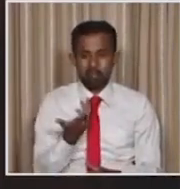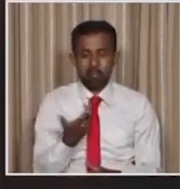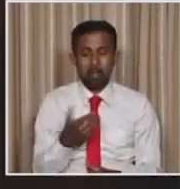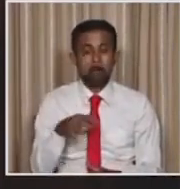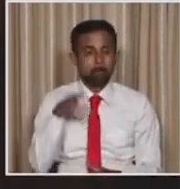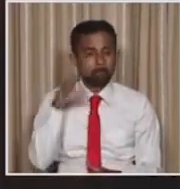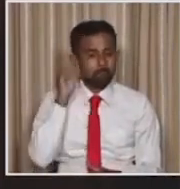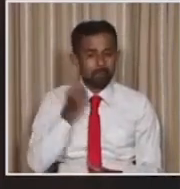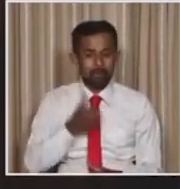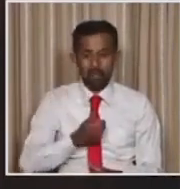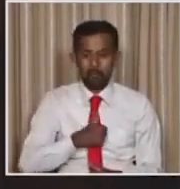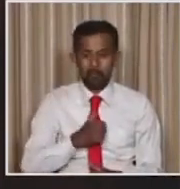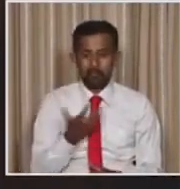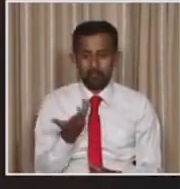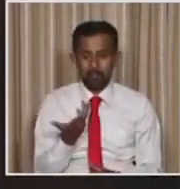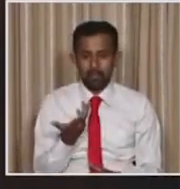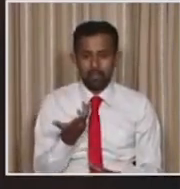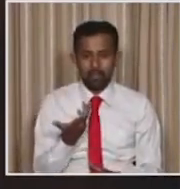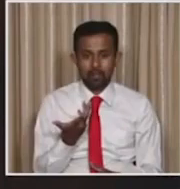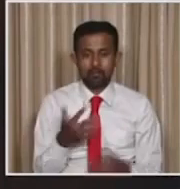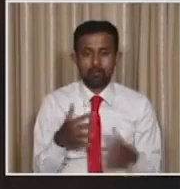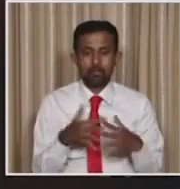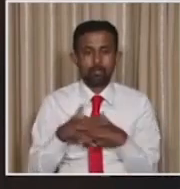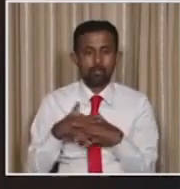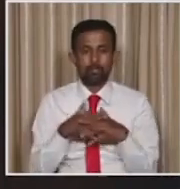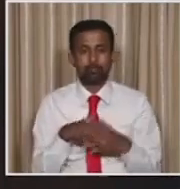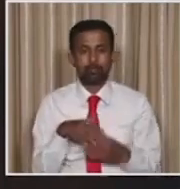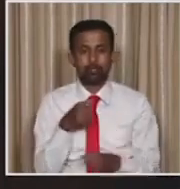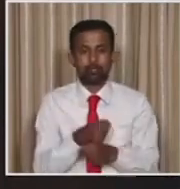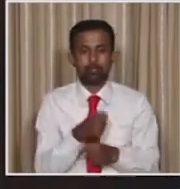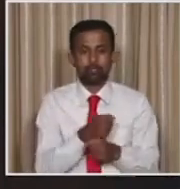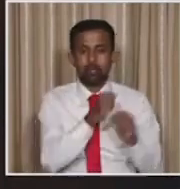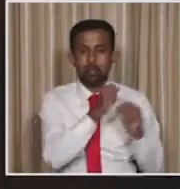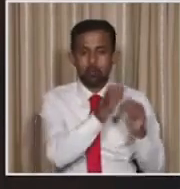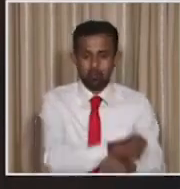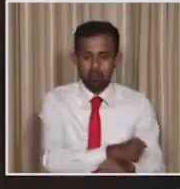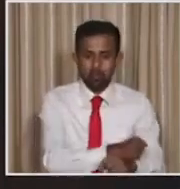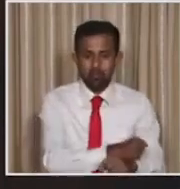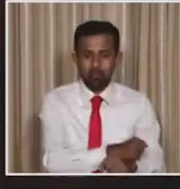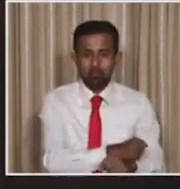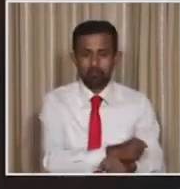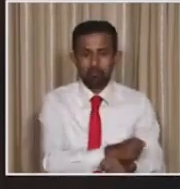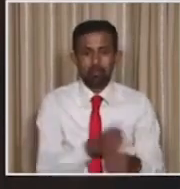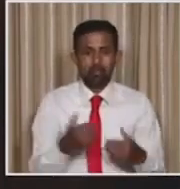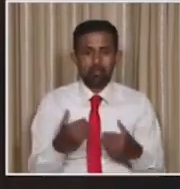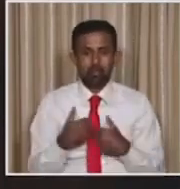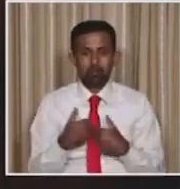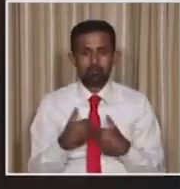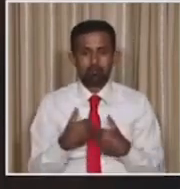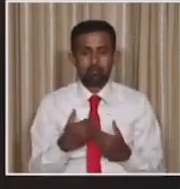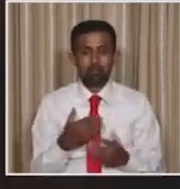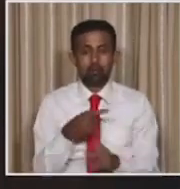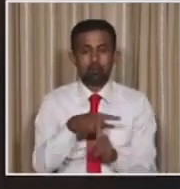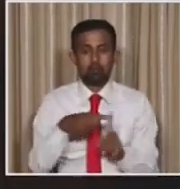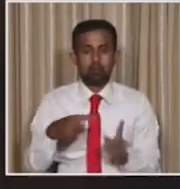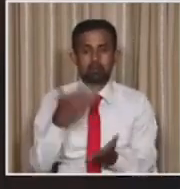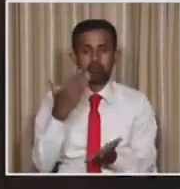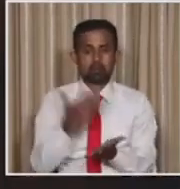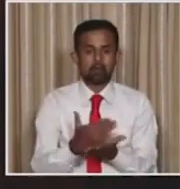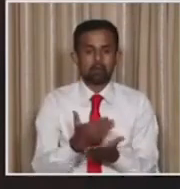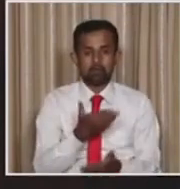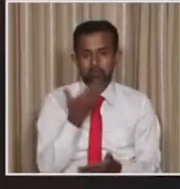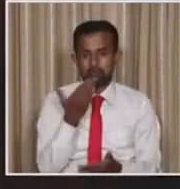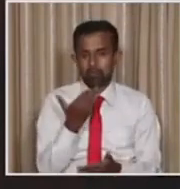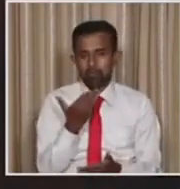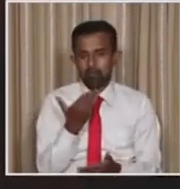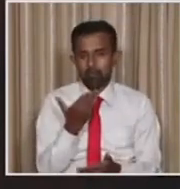පිළිගන්න මේ සුභසාධන රාජ්‍යයේ බිඳවැටීම අපිට අතරමඟදී නවත්ත ගන්න පුළුවන්කම තියෙනවා.